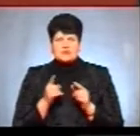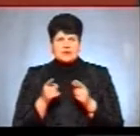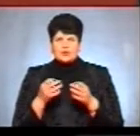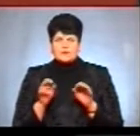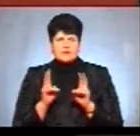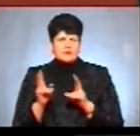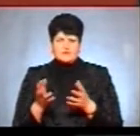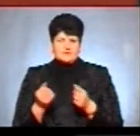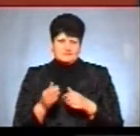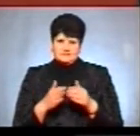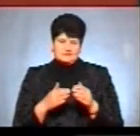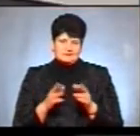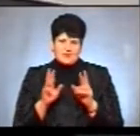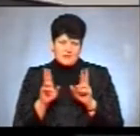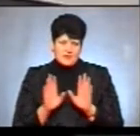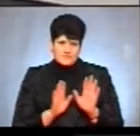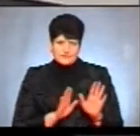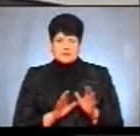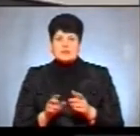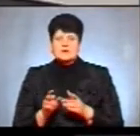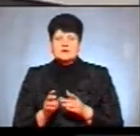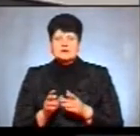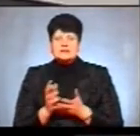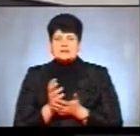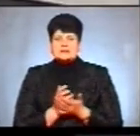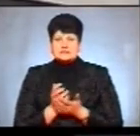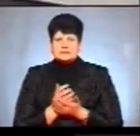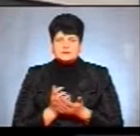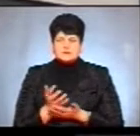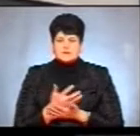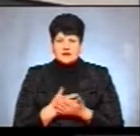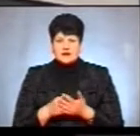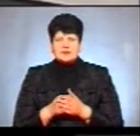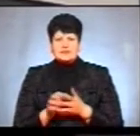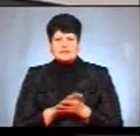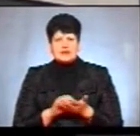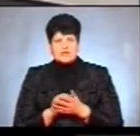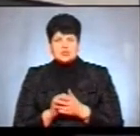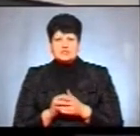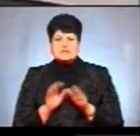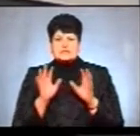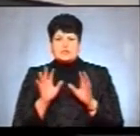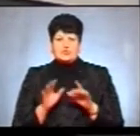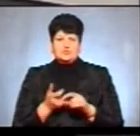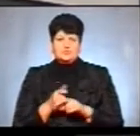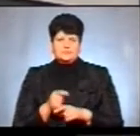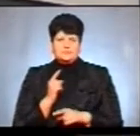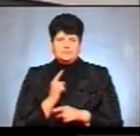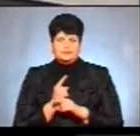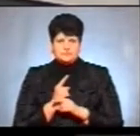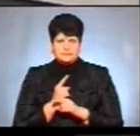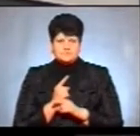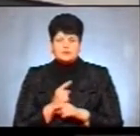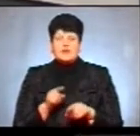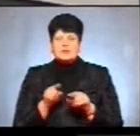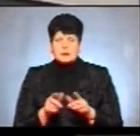видається. Заготовляти червонокнижні рослини, збирати, нищити законом сурово забороняється. А тим